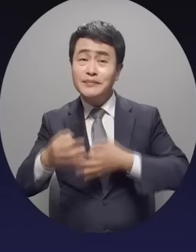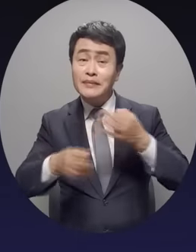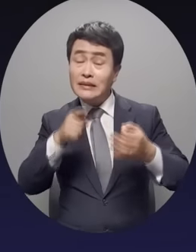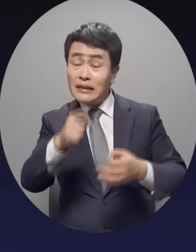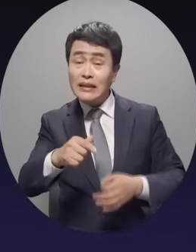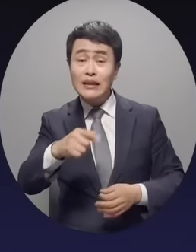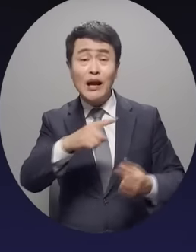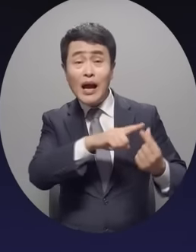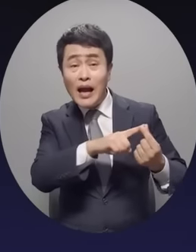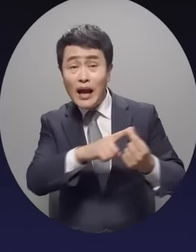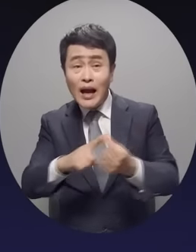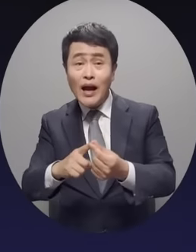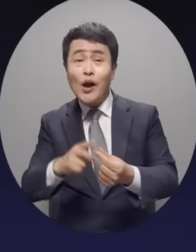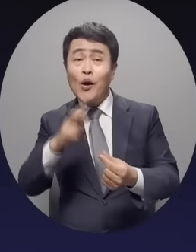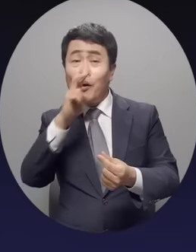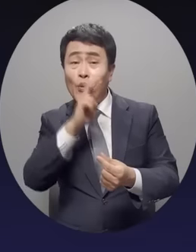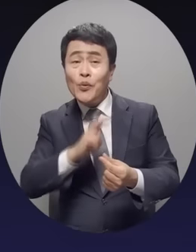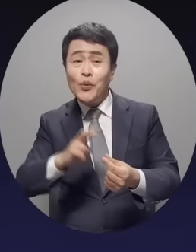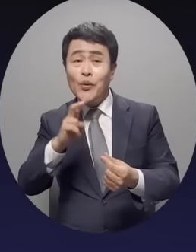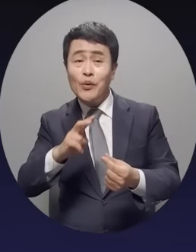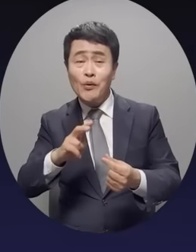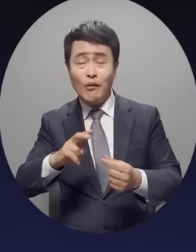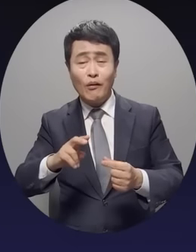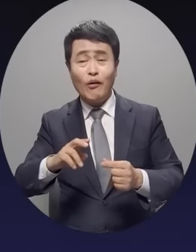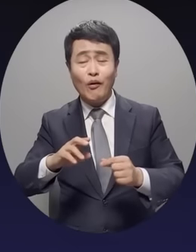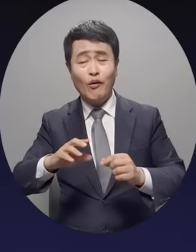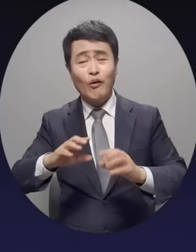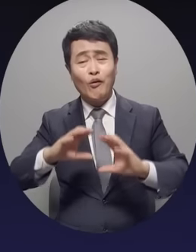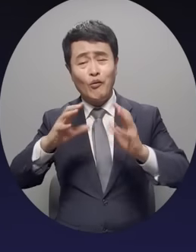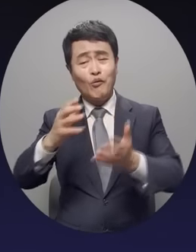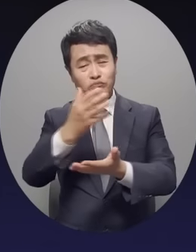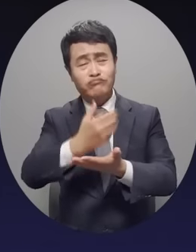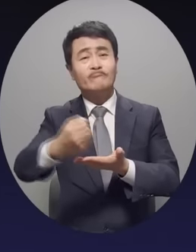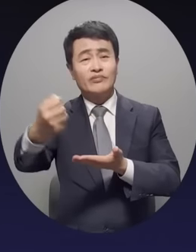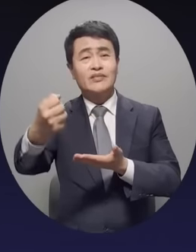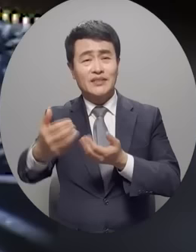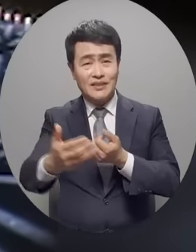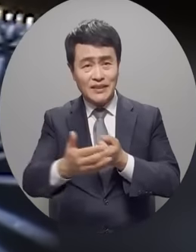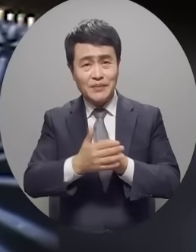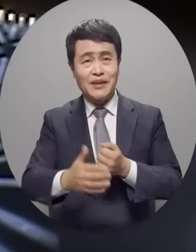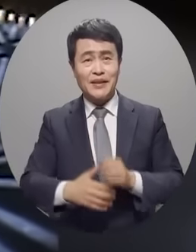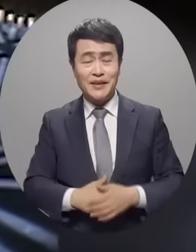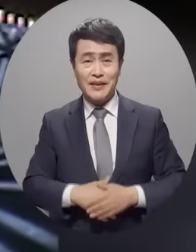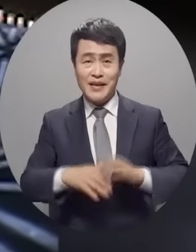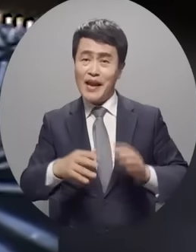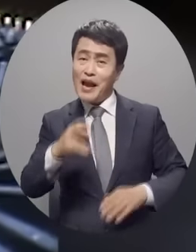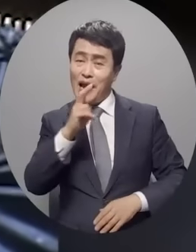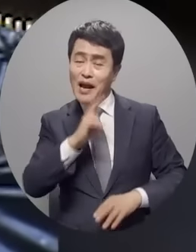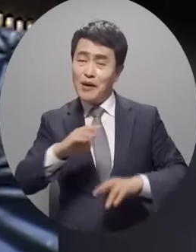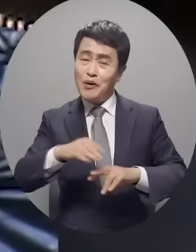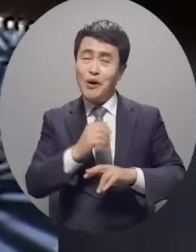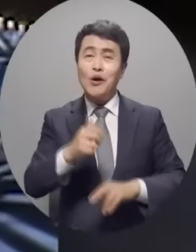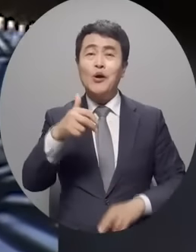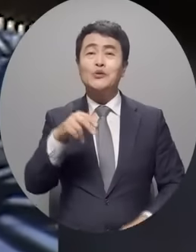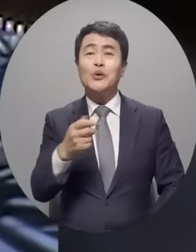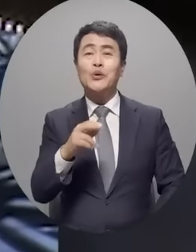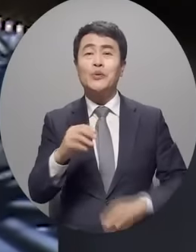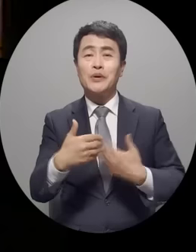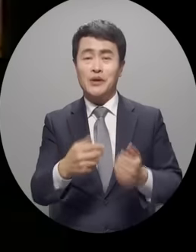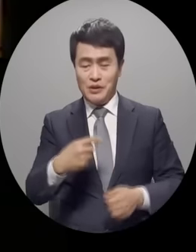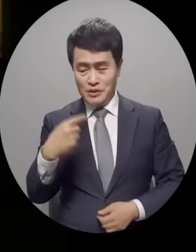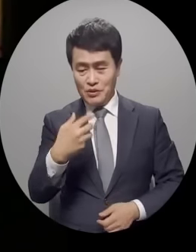가사나 노래는 대중의 것이 되기 때문에. 가왕 조용필.